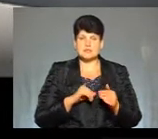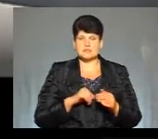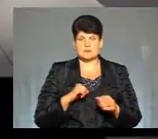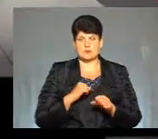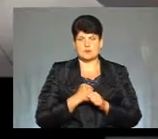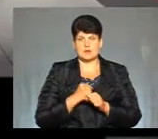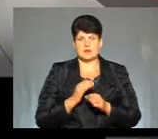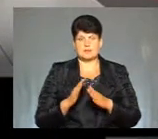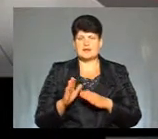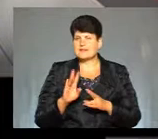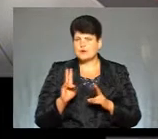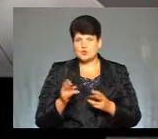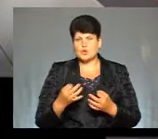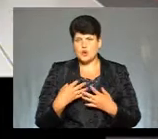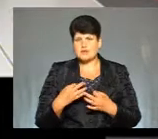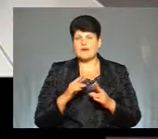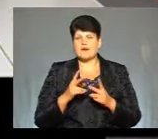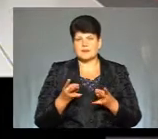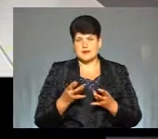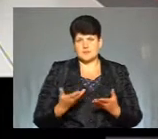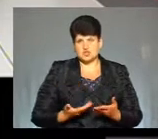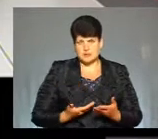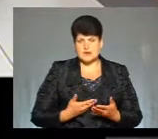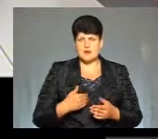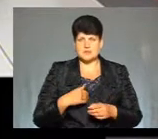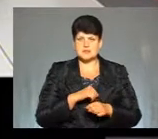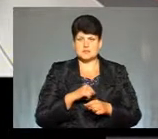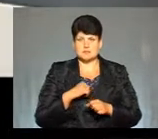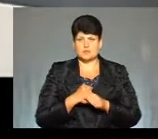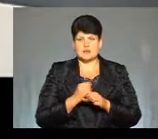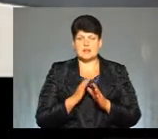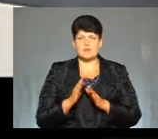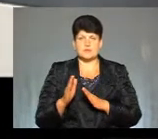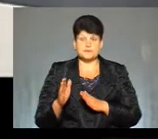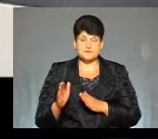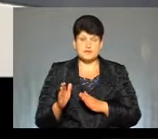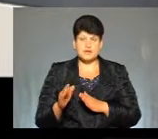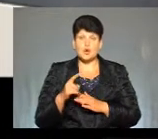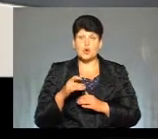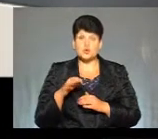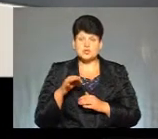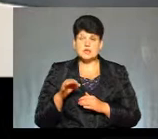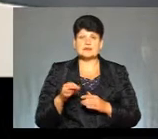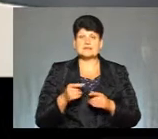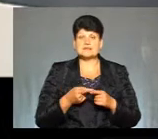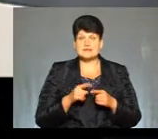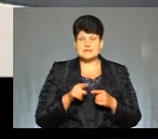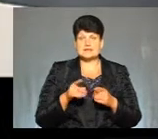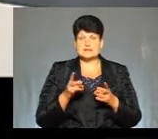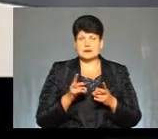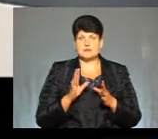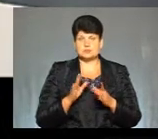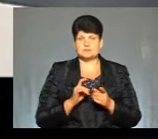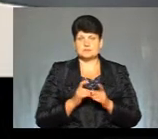порядок. Не хтось нам розказував, як треба жити, а щоб ми наводили порядок. Хоча, напевно, битися за це треба буде кожному